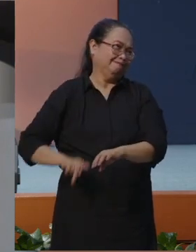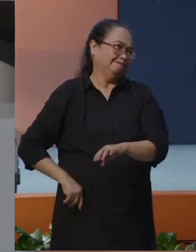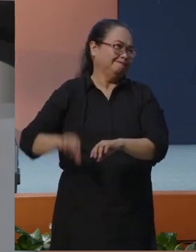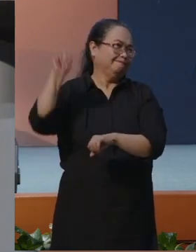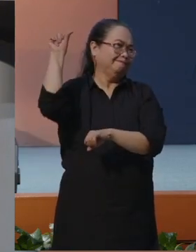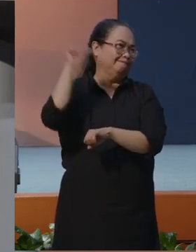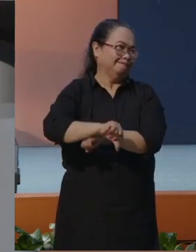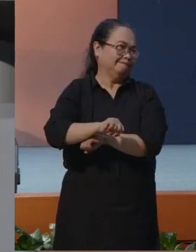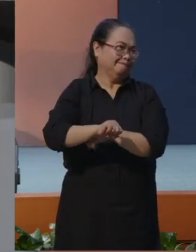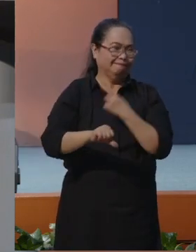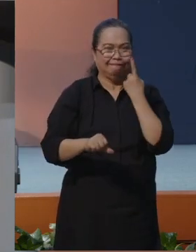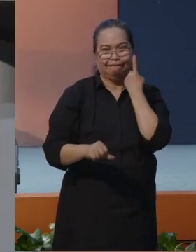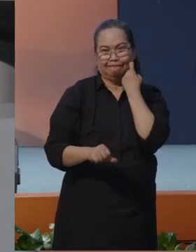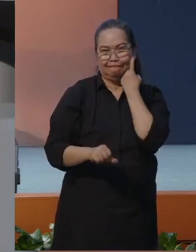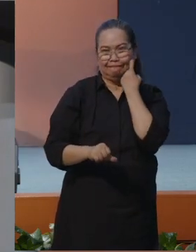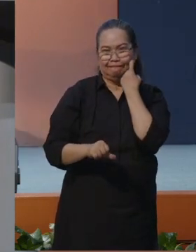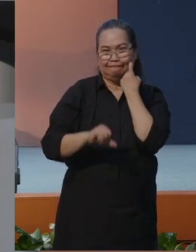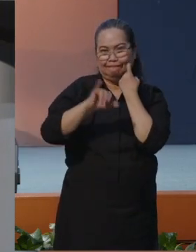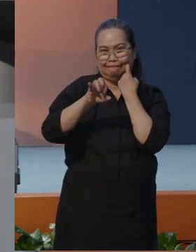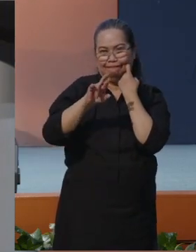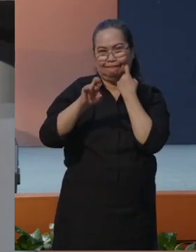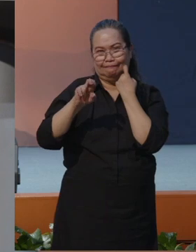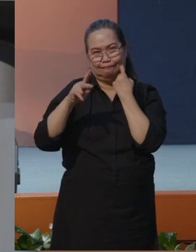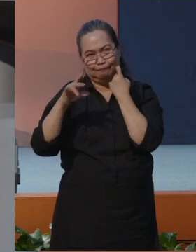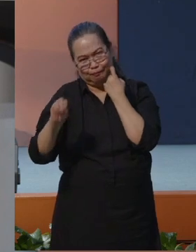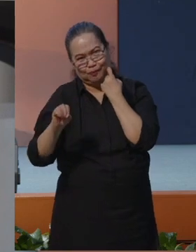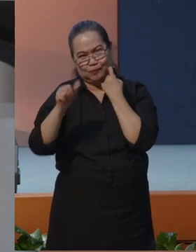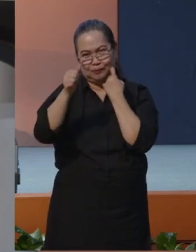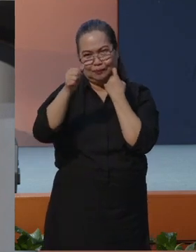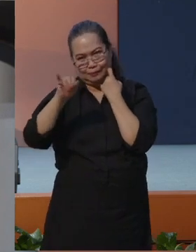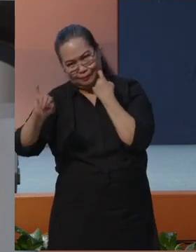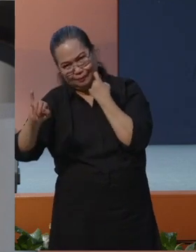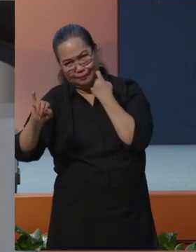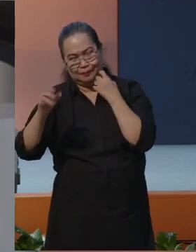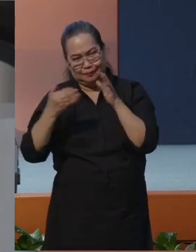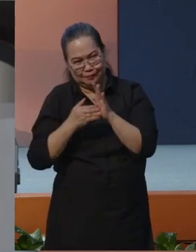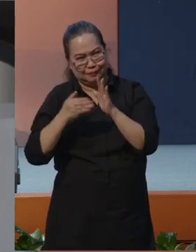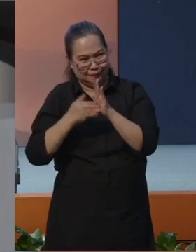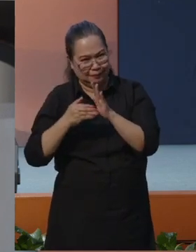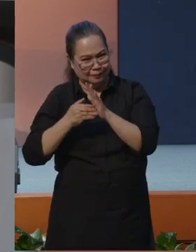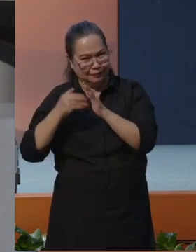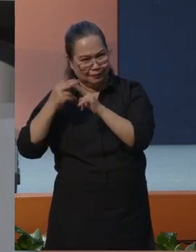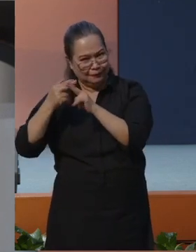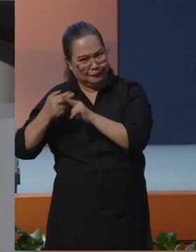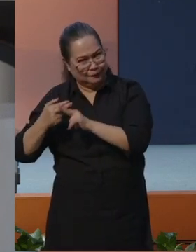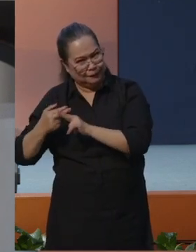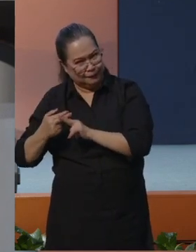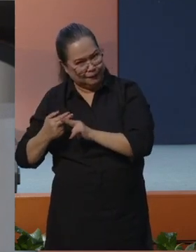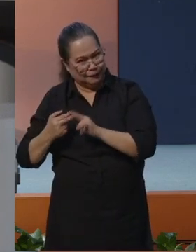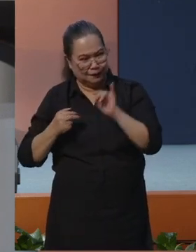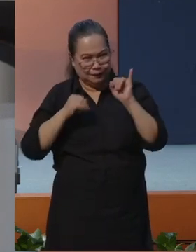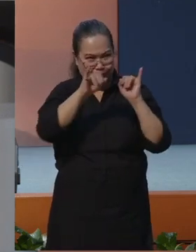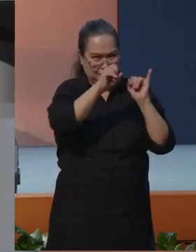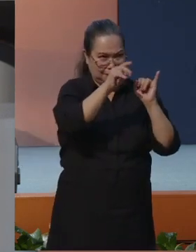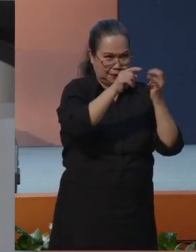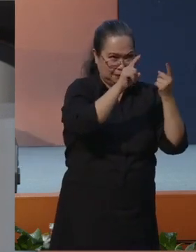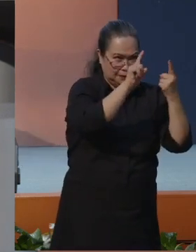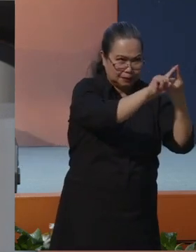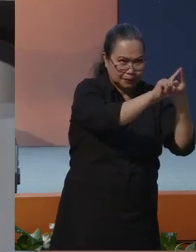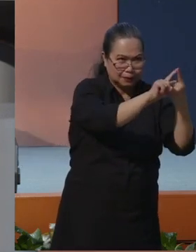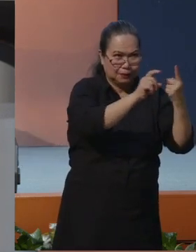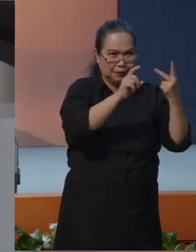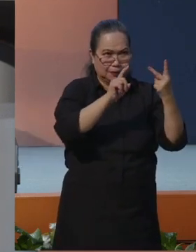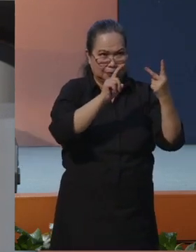kanina. Hari ng Jericho, hari ng Ai, di ba? Paulit-ulit. Jericho, 1. Ai, 1.